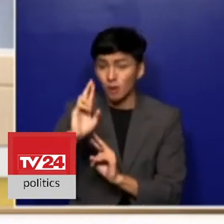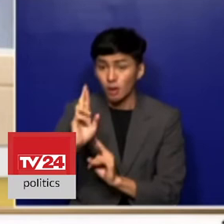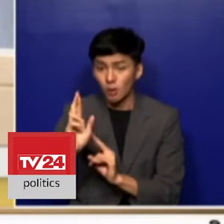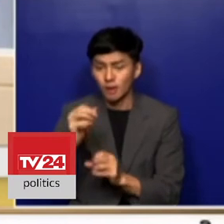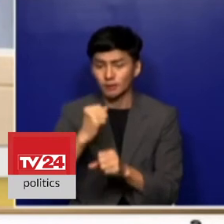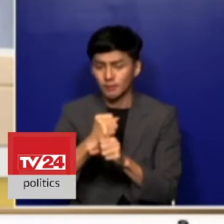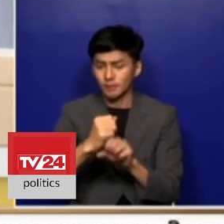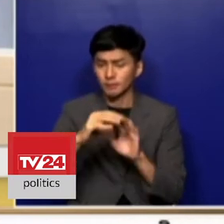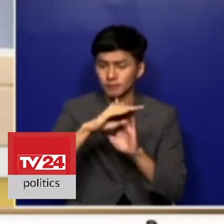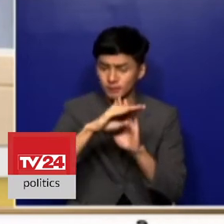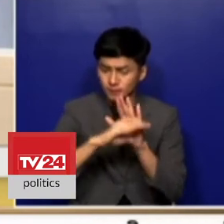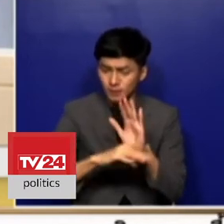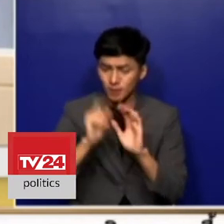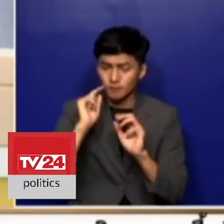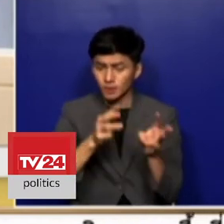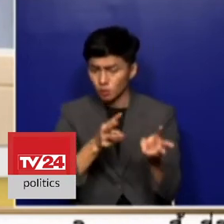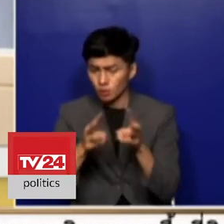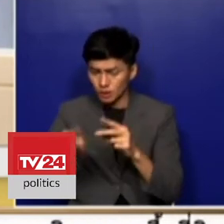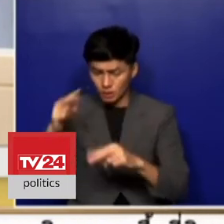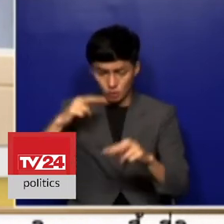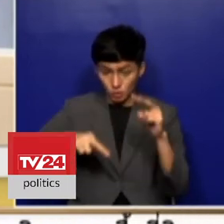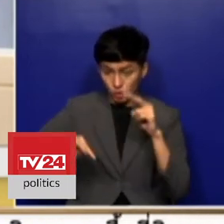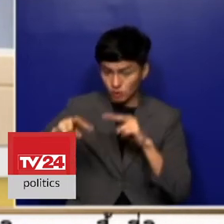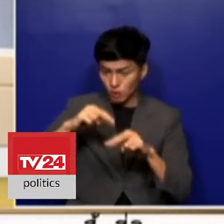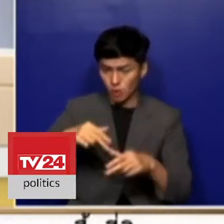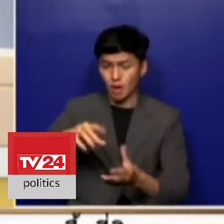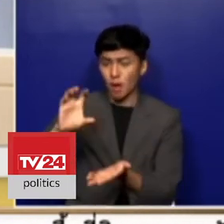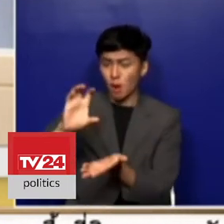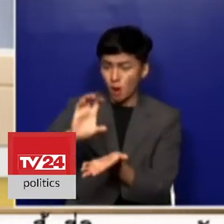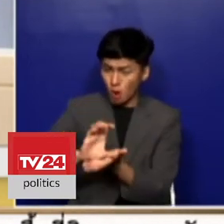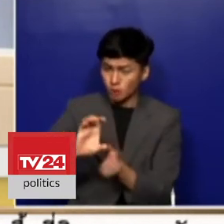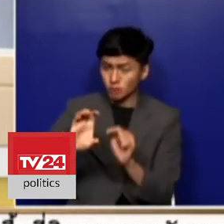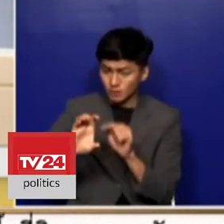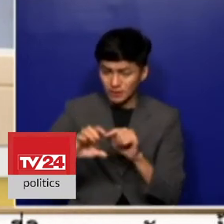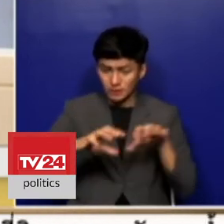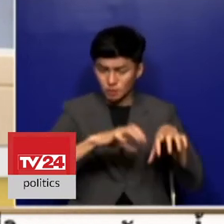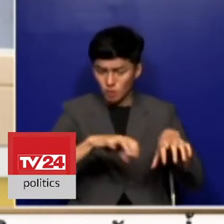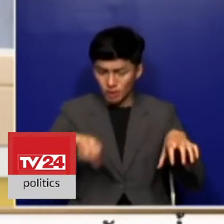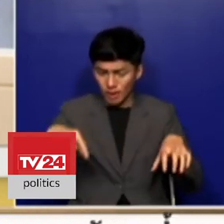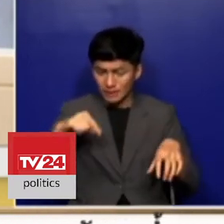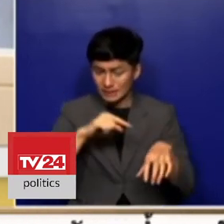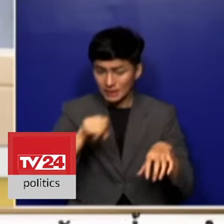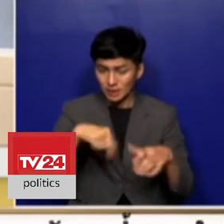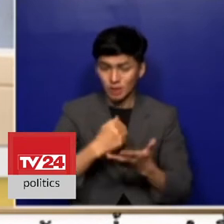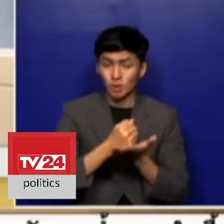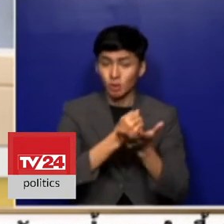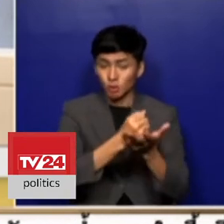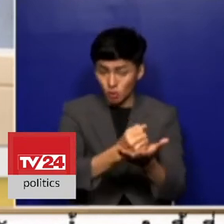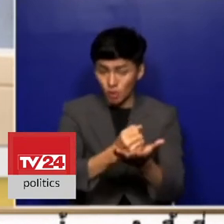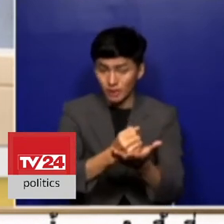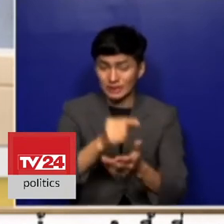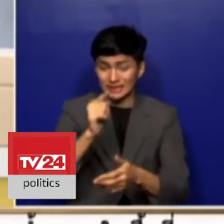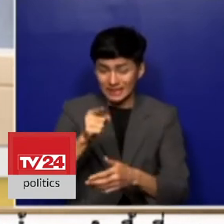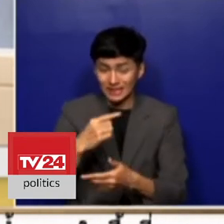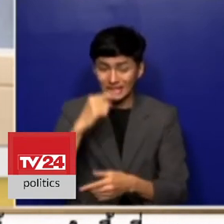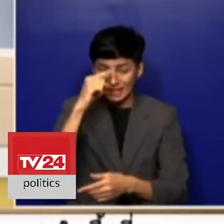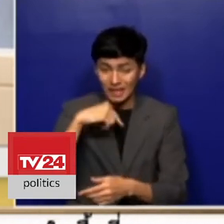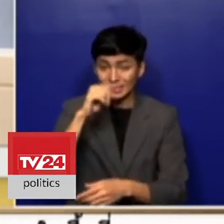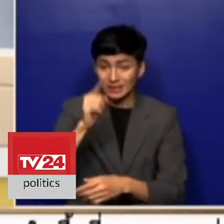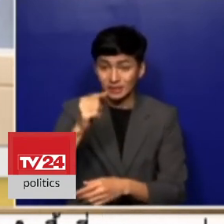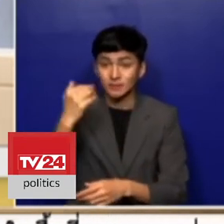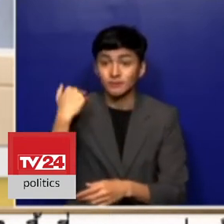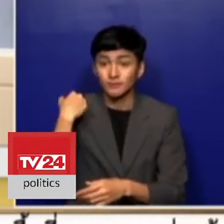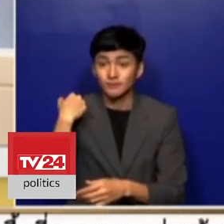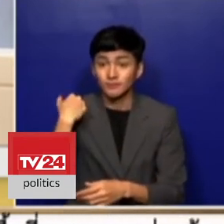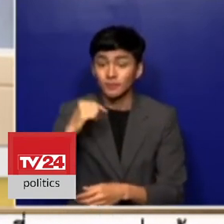ดำเนินการต้องมีกลไกในการตรวจสอบว่ากองทุนนั้นหรือหน่วยงานนั้นๆได้ช่วยเหลือผู้ประกอบการไทยจึงหรือไม่จึงเป็น